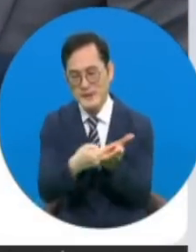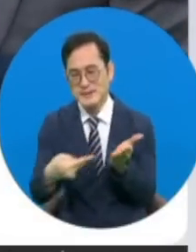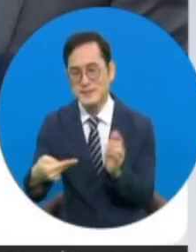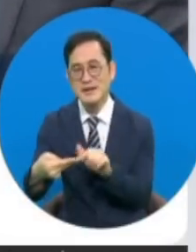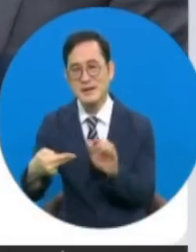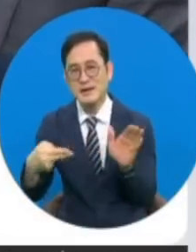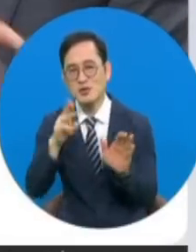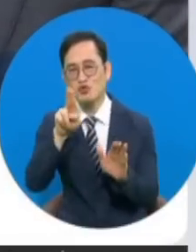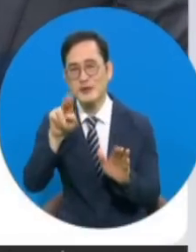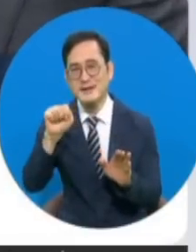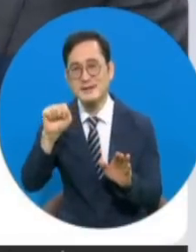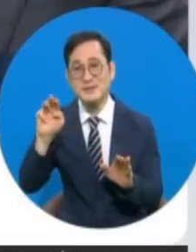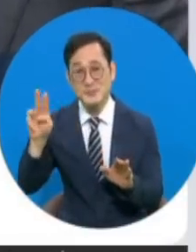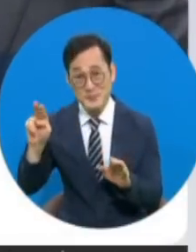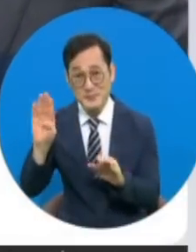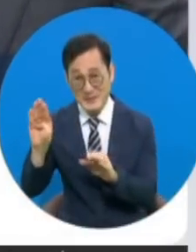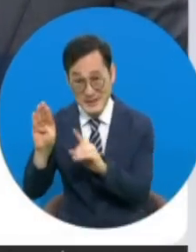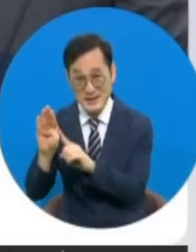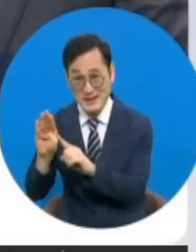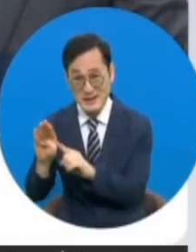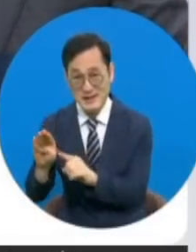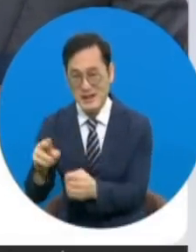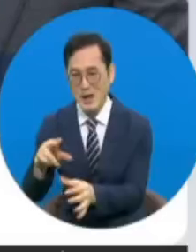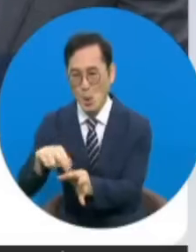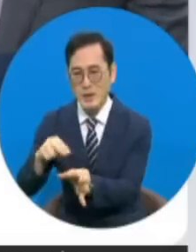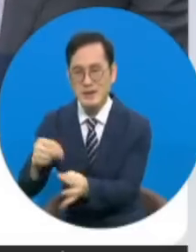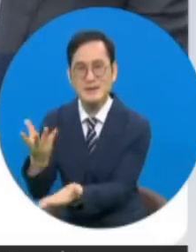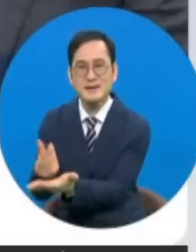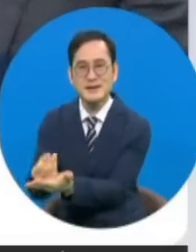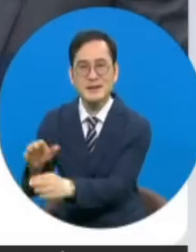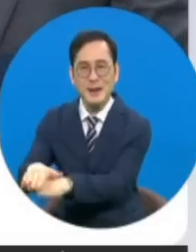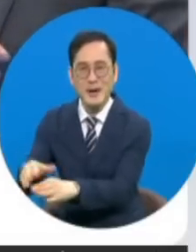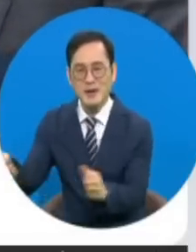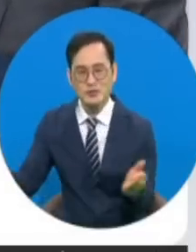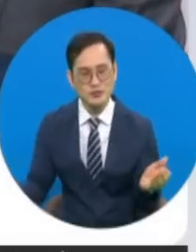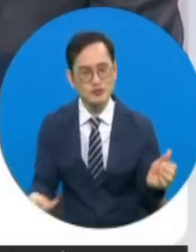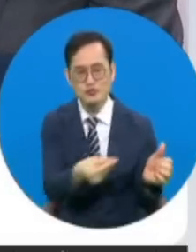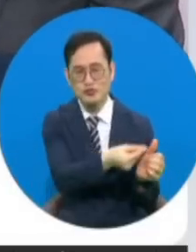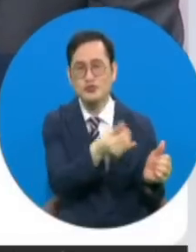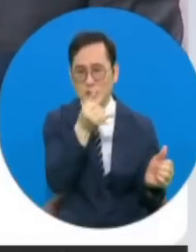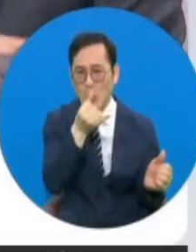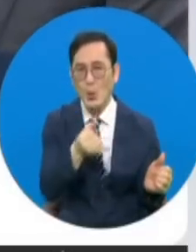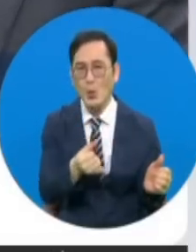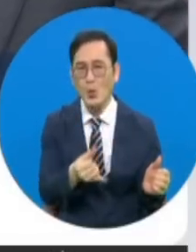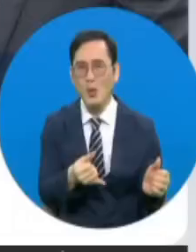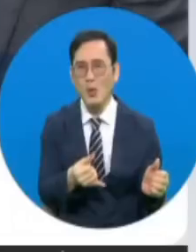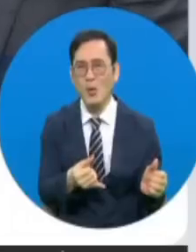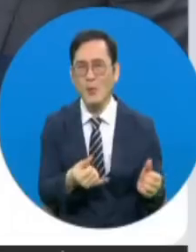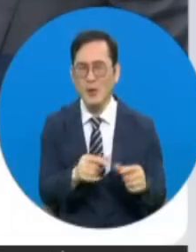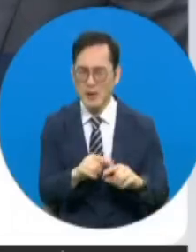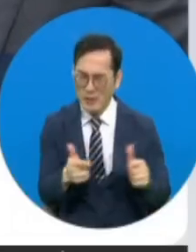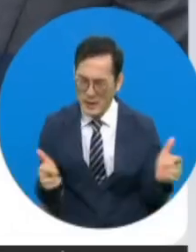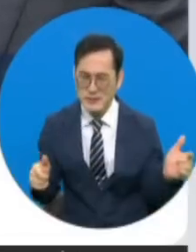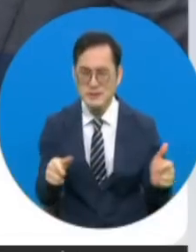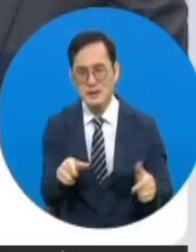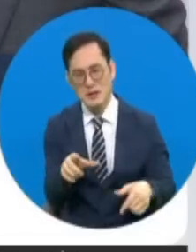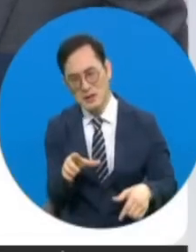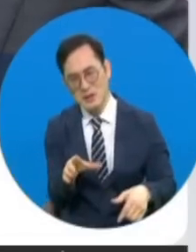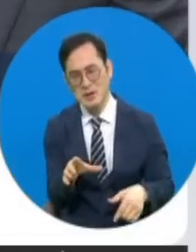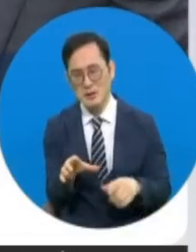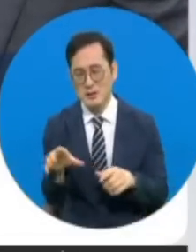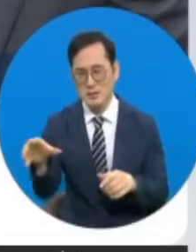마지막 돈은 어떻게 말하자면 그 지하 경제를 통해서 돈을 바꿨을 가능성에